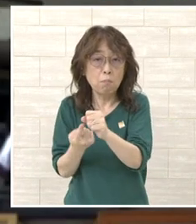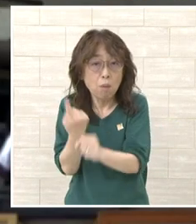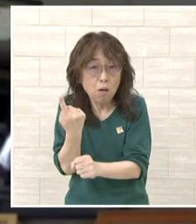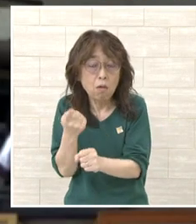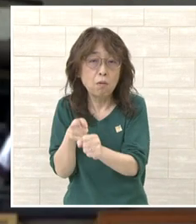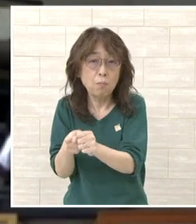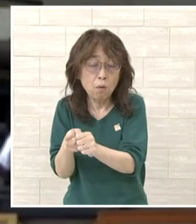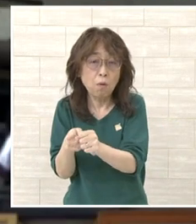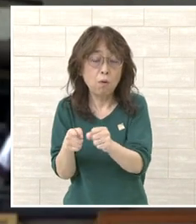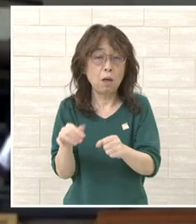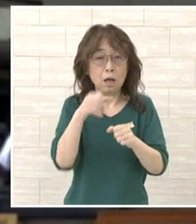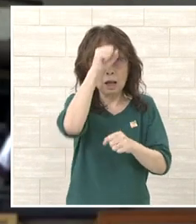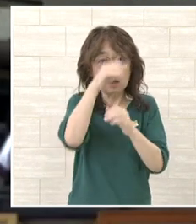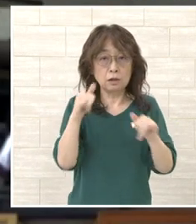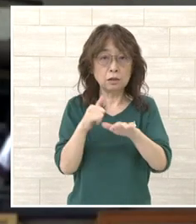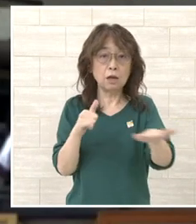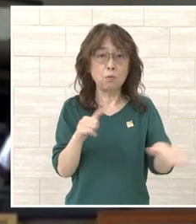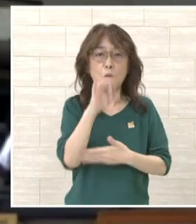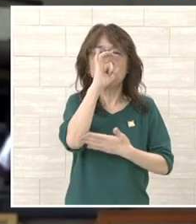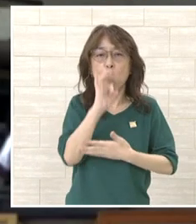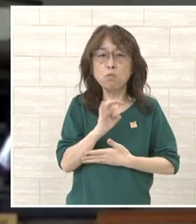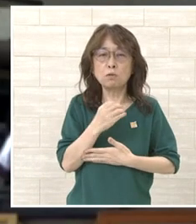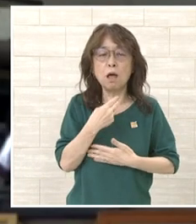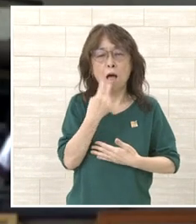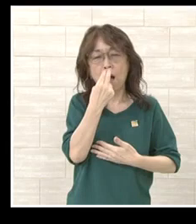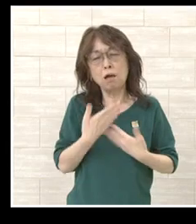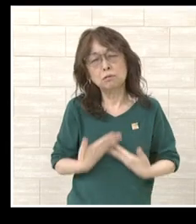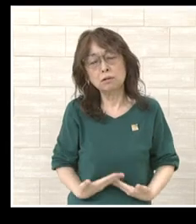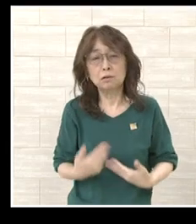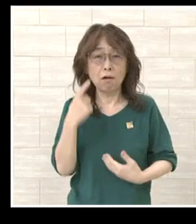患者さんたちにも安心感があるのかなとは思いますね。